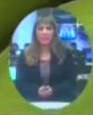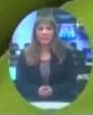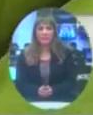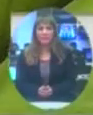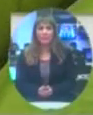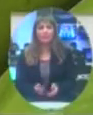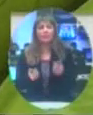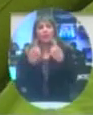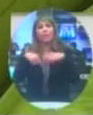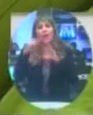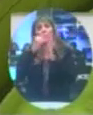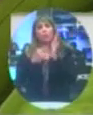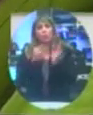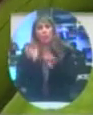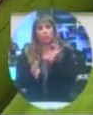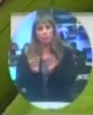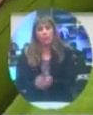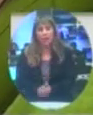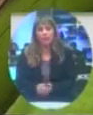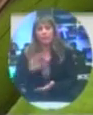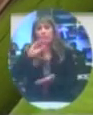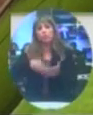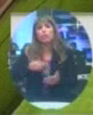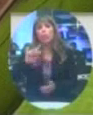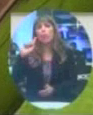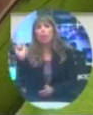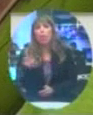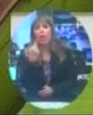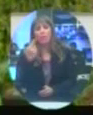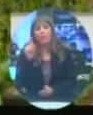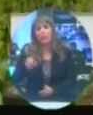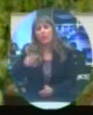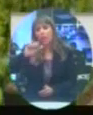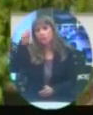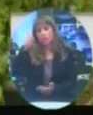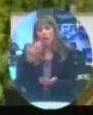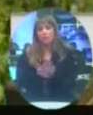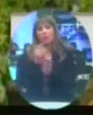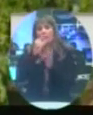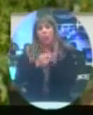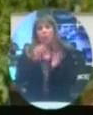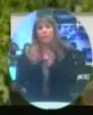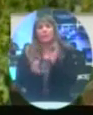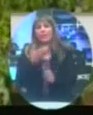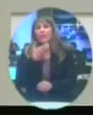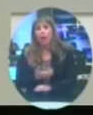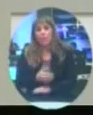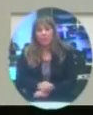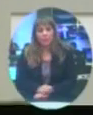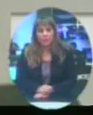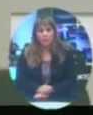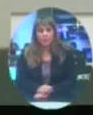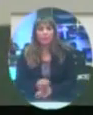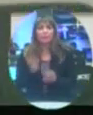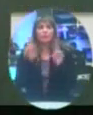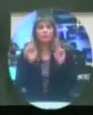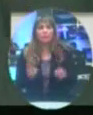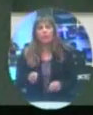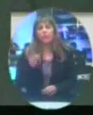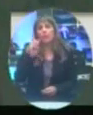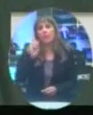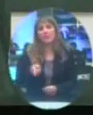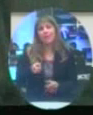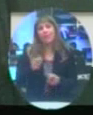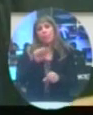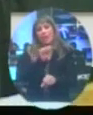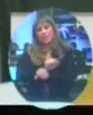ועדת חוקה, חוק ומשפט אישרה פה אחד לקריאה ראשונה את הצעת חוק בתי הדין הרבניים, כך שיוכלו להוציא צו מאסר ולהטיל